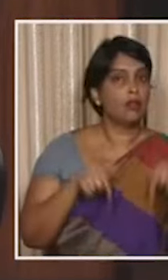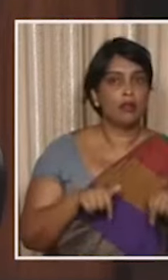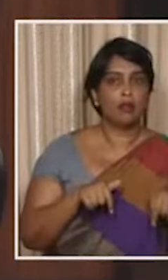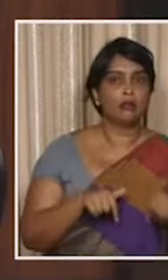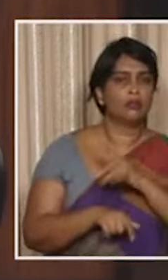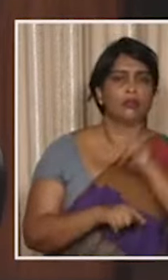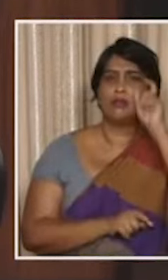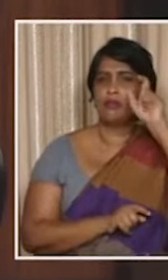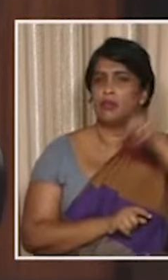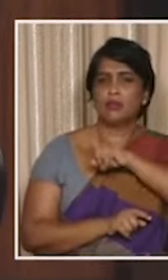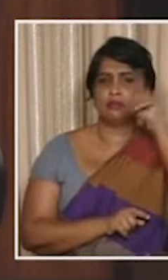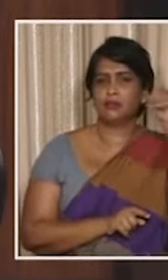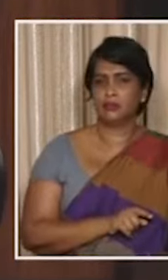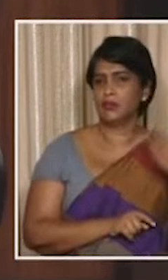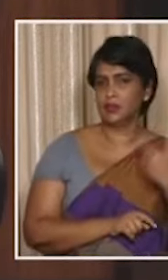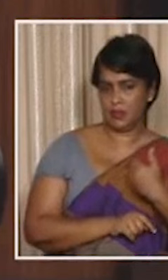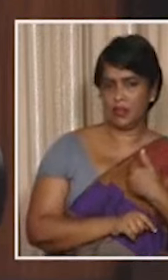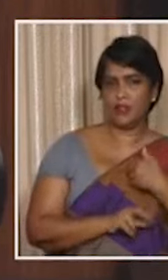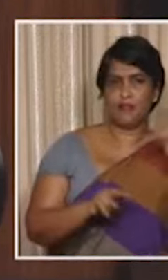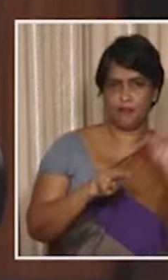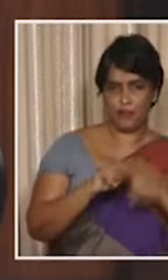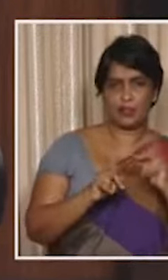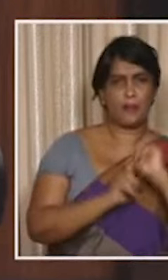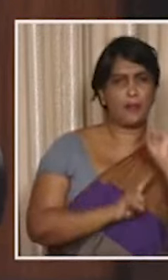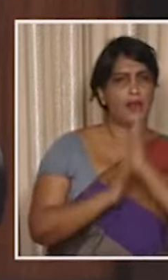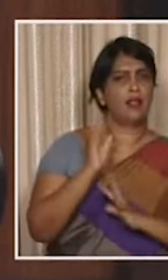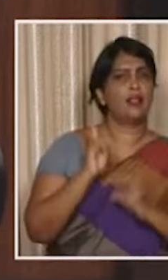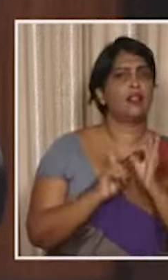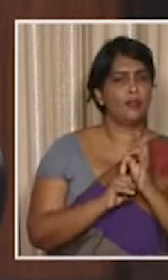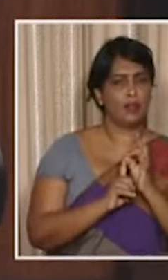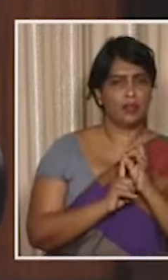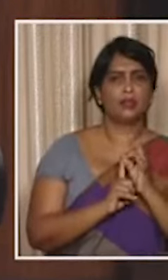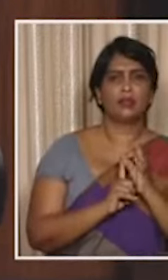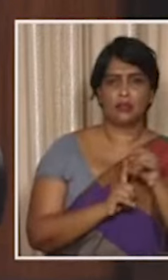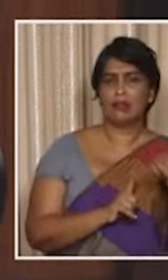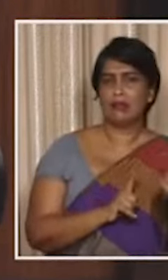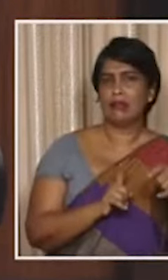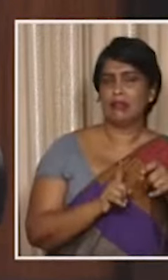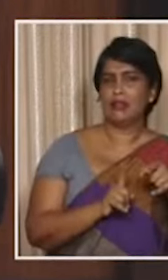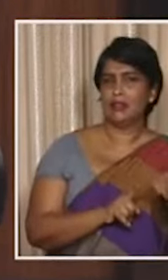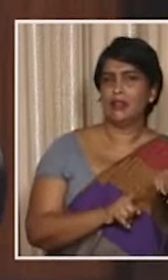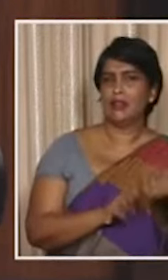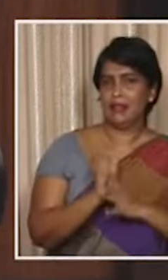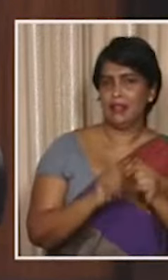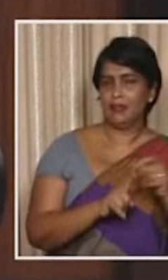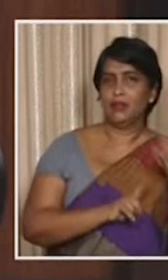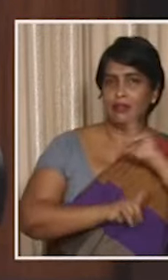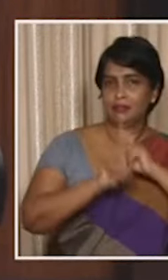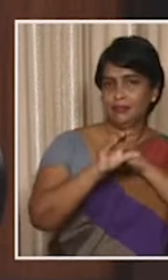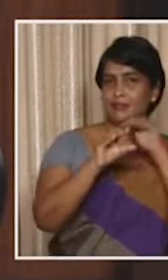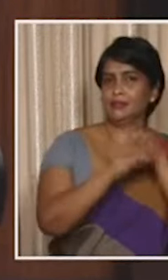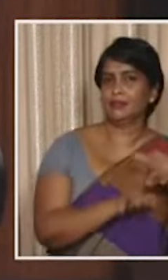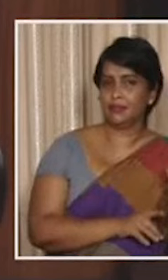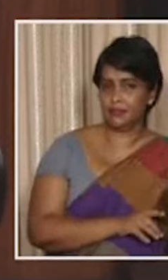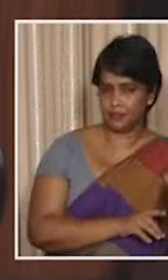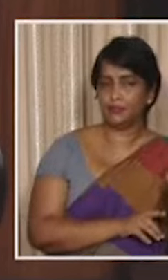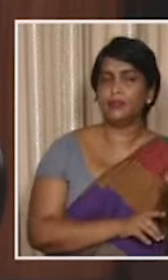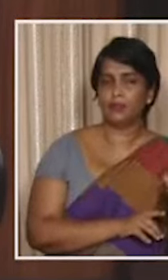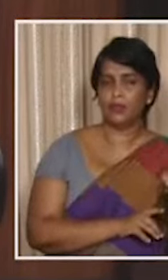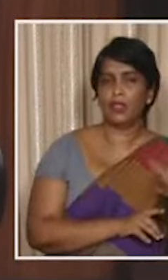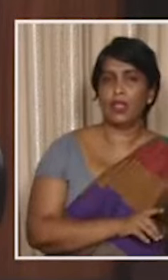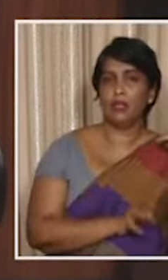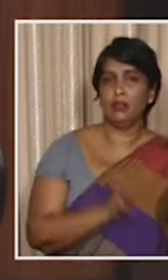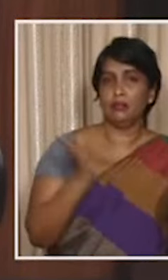சக பாராளுமன்ற உறுப்பினர் அண்ணன் ஜனா அவர்கள் அண்மையிலே நடந்த ஒரு சந்திப்பிலே அந்த இராணுவ முகாமுக்கு நேரடியாக சென்று